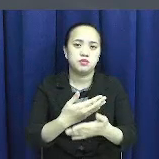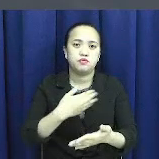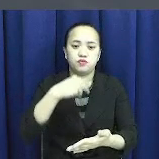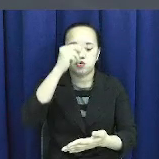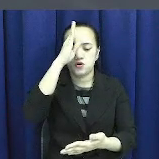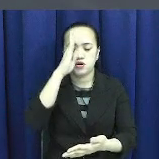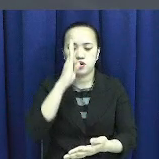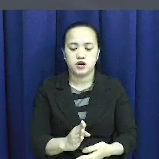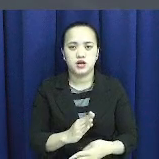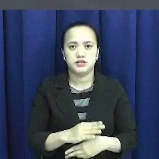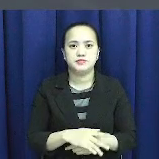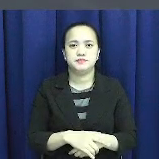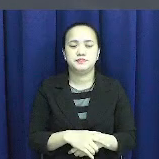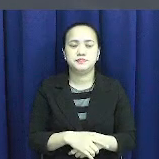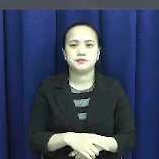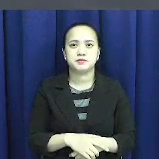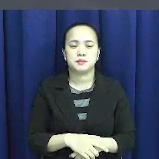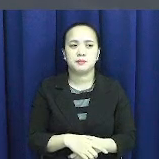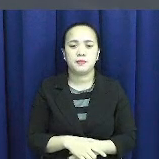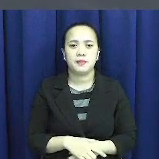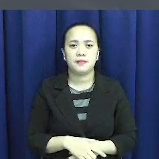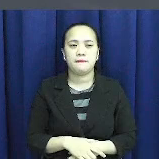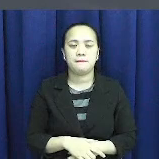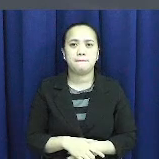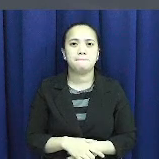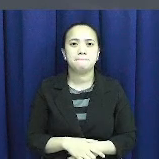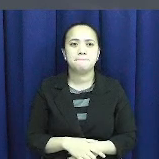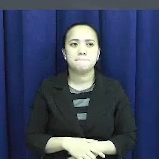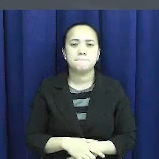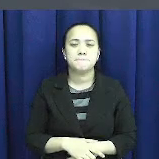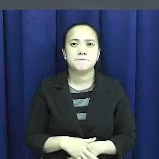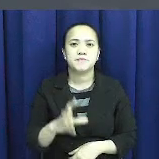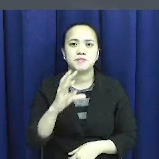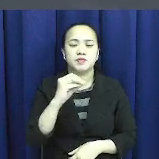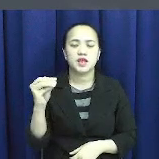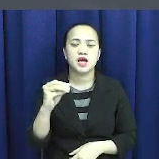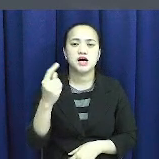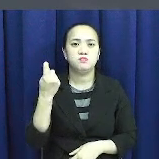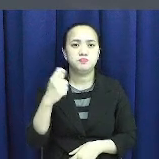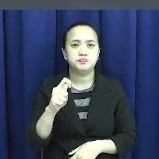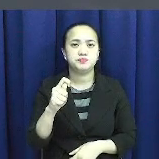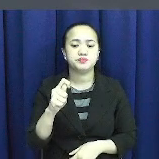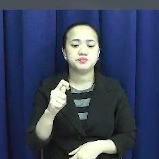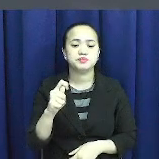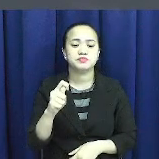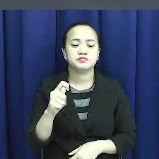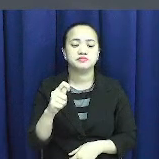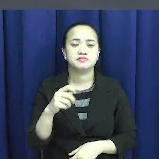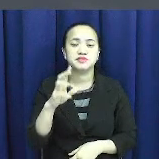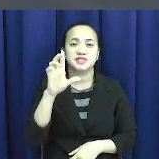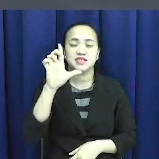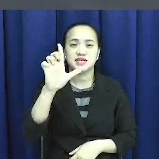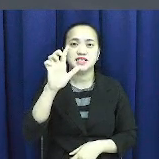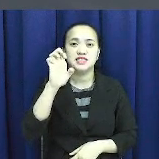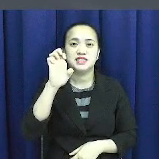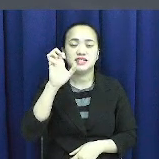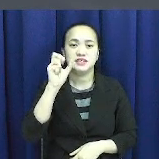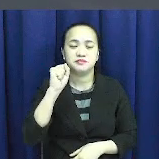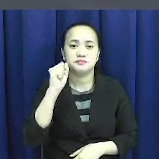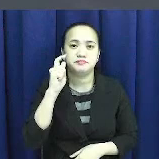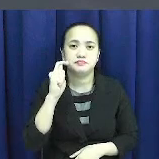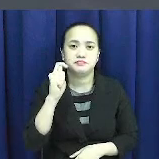least, sabi nga nung marami mga pastors, the least that we can offer to God is money. That's the least